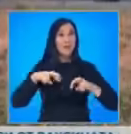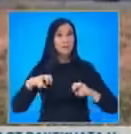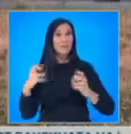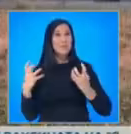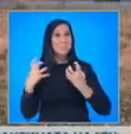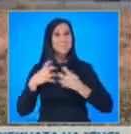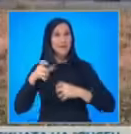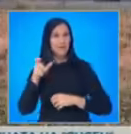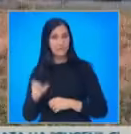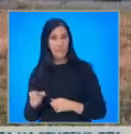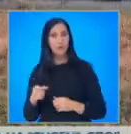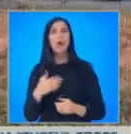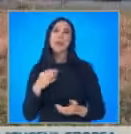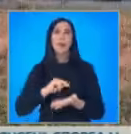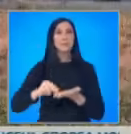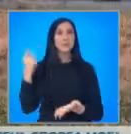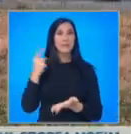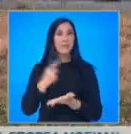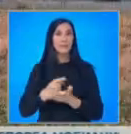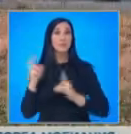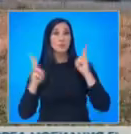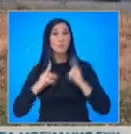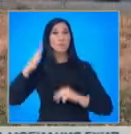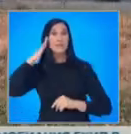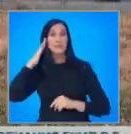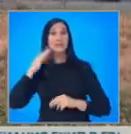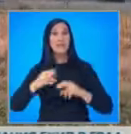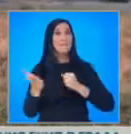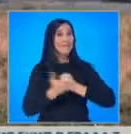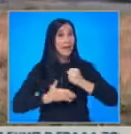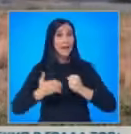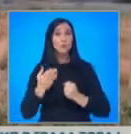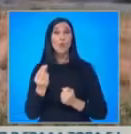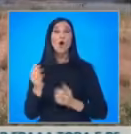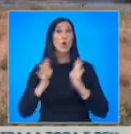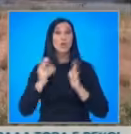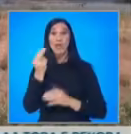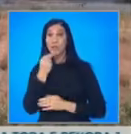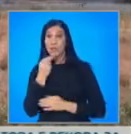заповед, съгласувана с министъра на земеделието, храните и горите, с което забраних